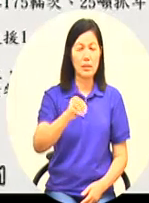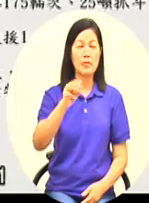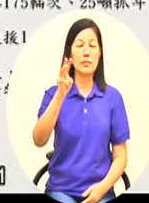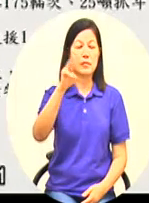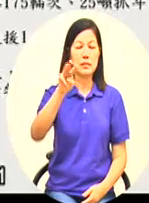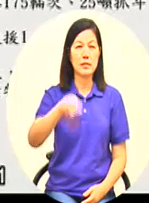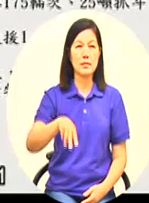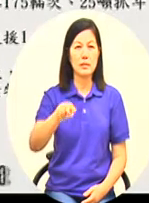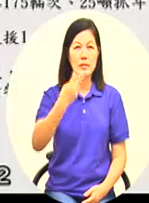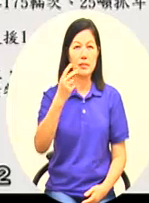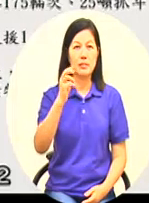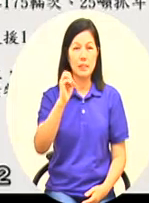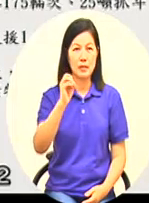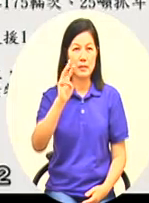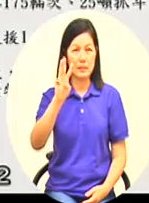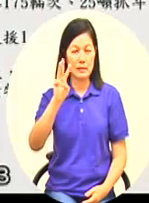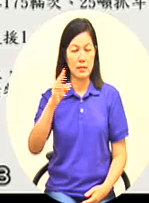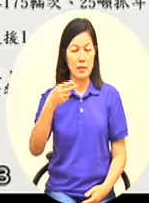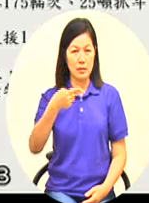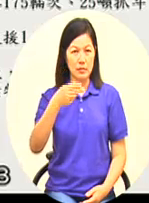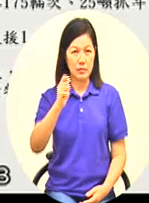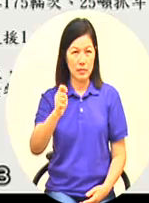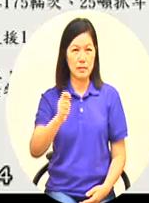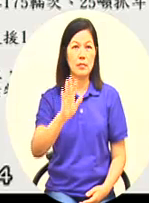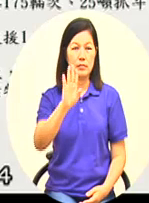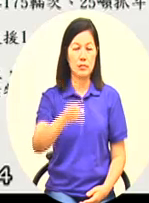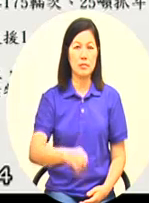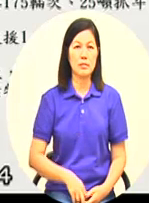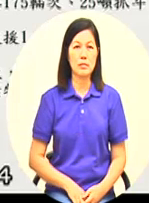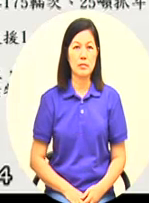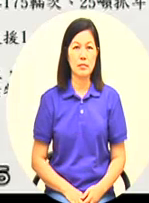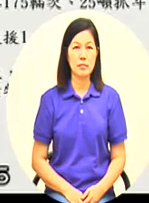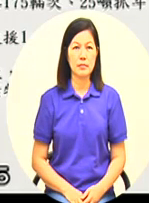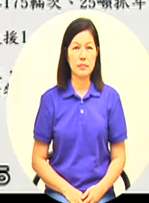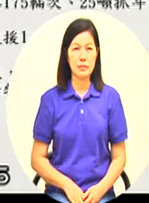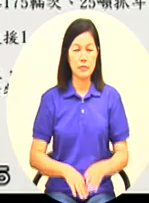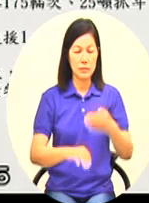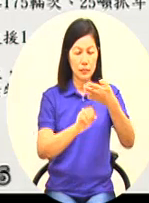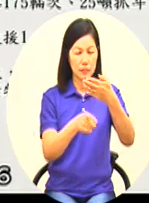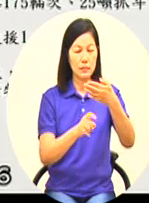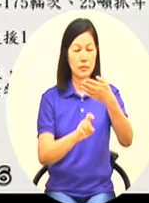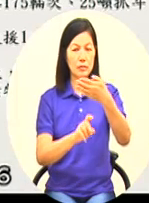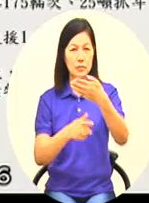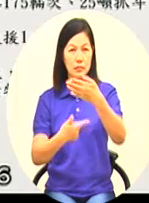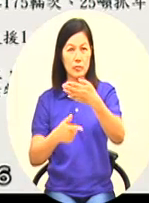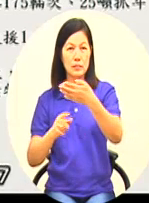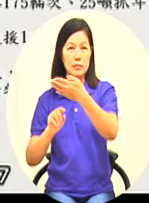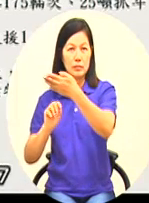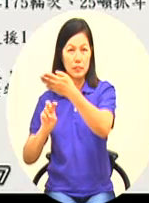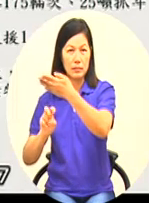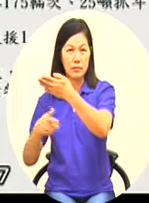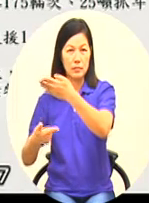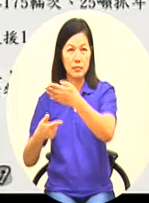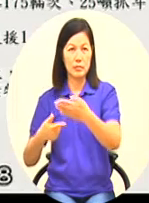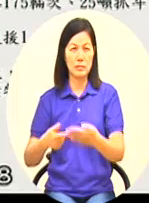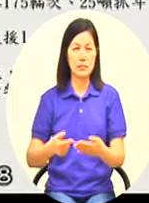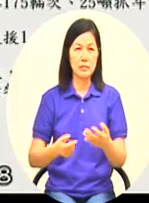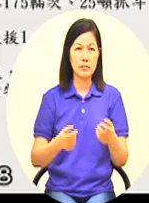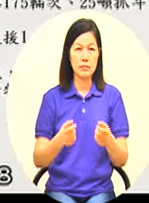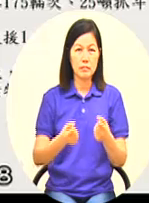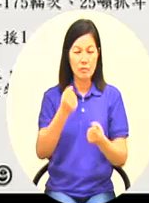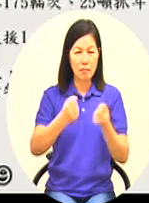13,203吨。好，那环保署来协助的是9月16到9月26，就有15吨的抓斗车，就有